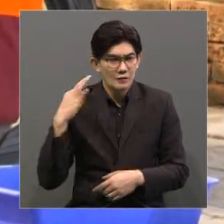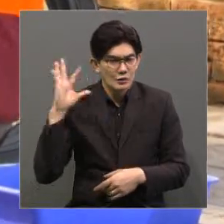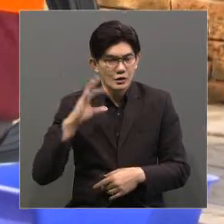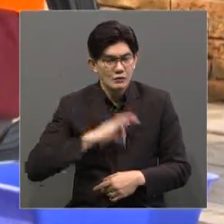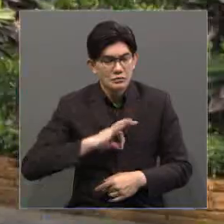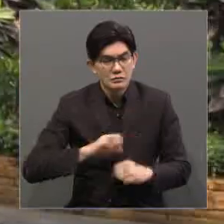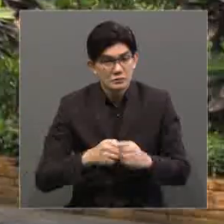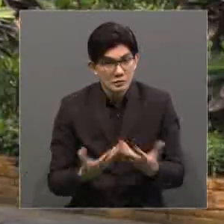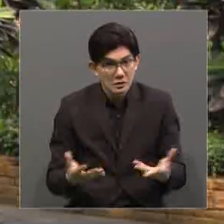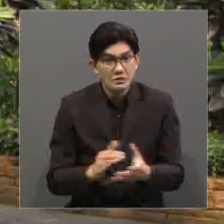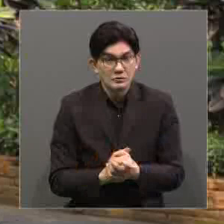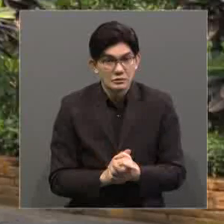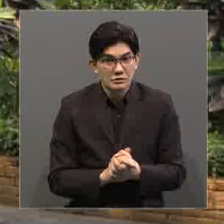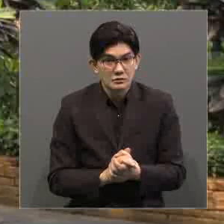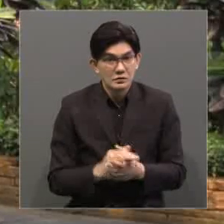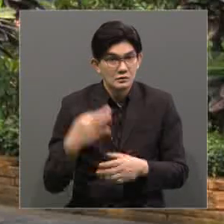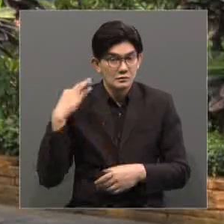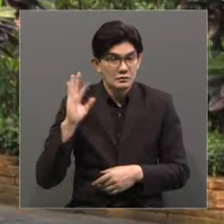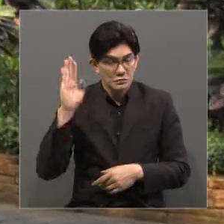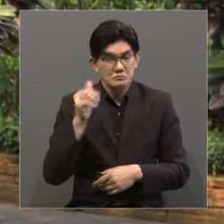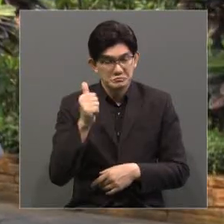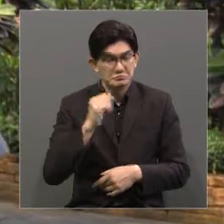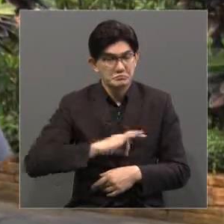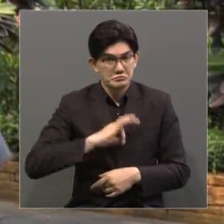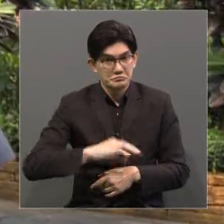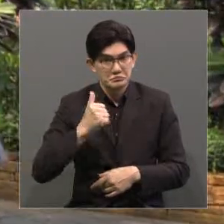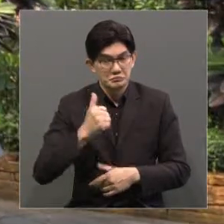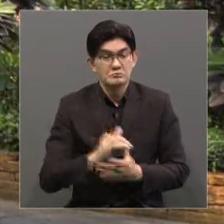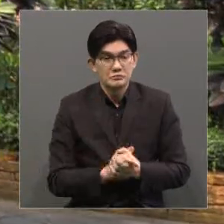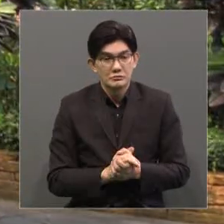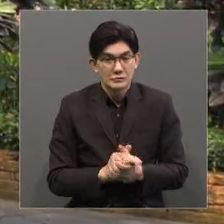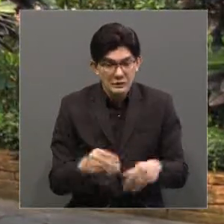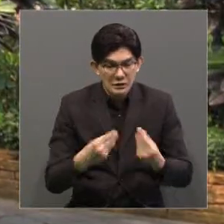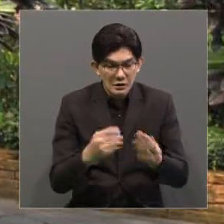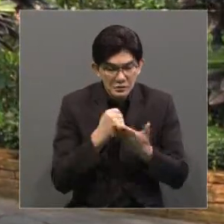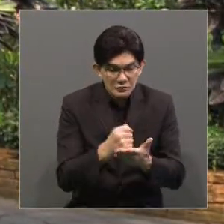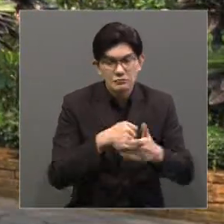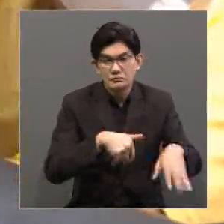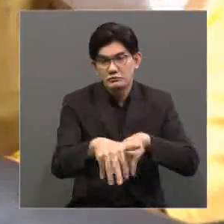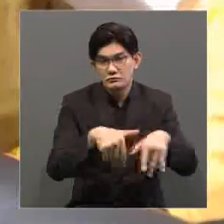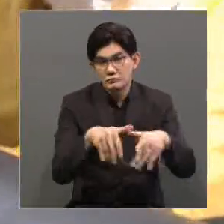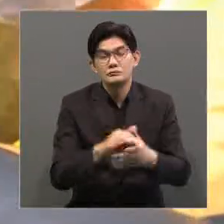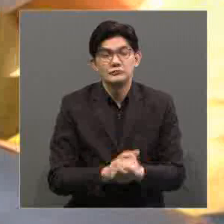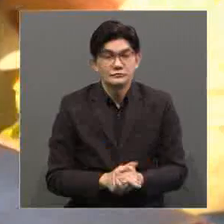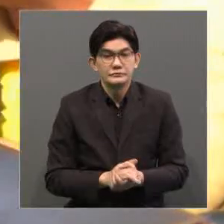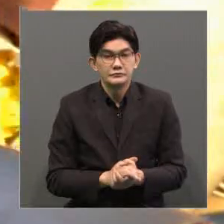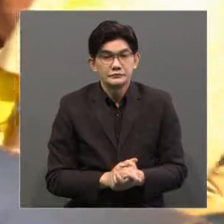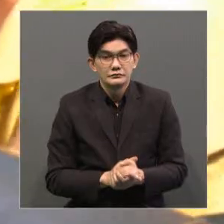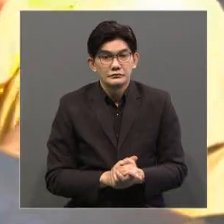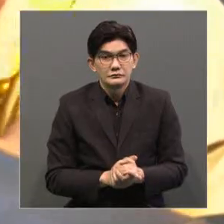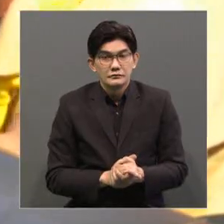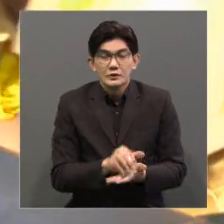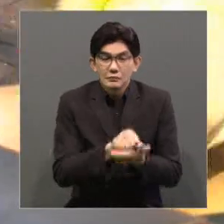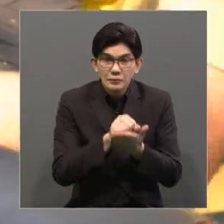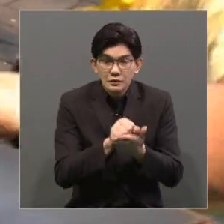พอมาทำ พอมาเป็นจิตอาสาก็รู้สึกดีครับผมได้ทำเพื่อประชาชนนะครับผม แม้ว่าจะเป็นการให้บ